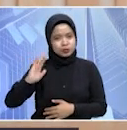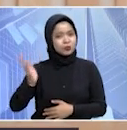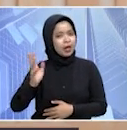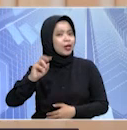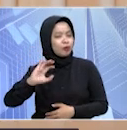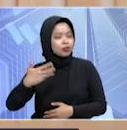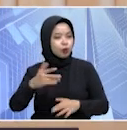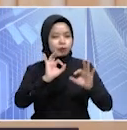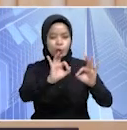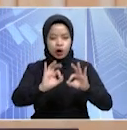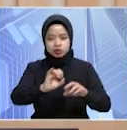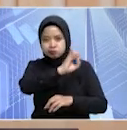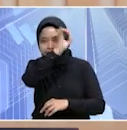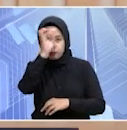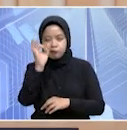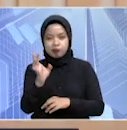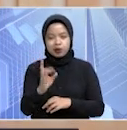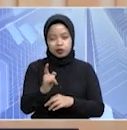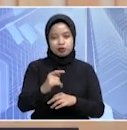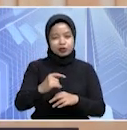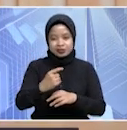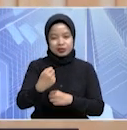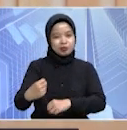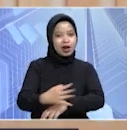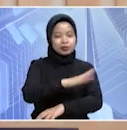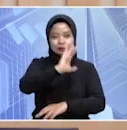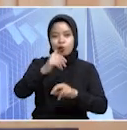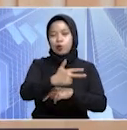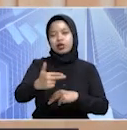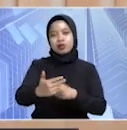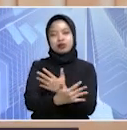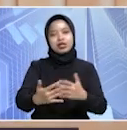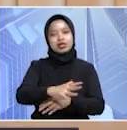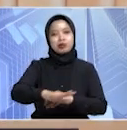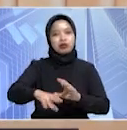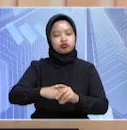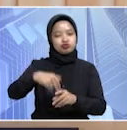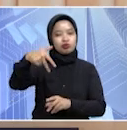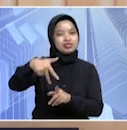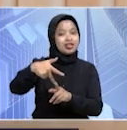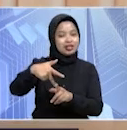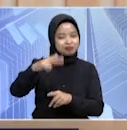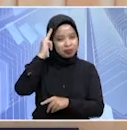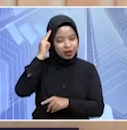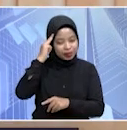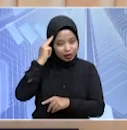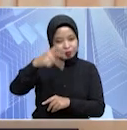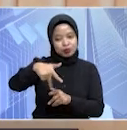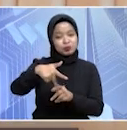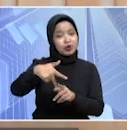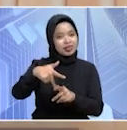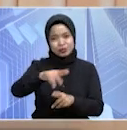memberikan hiburan, edukasi, dan beragam informasi bagi pemirsanya di seluruh Indonesia, termasuk di Sulawesi Selatan. Atas nama pemerintah Provinsi Sulawesi Selatan